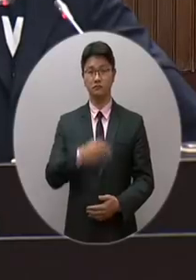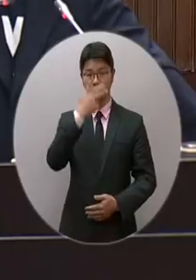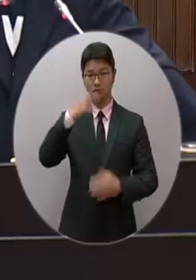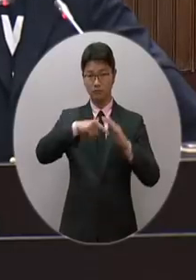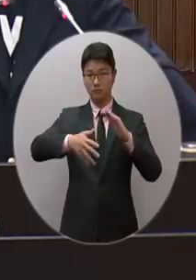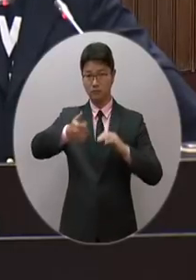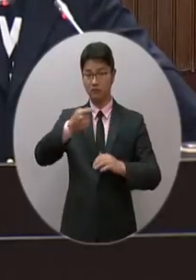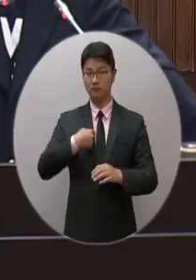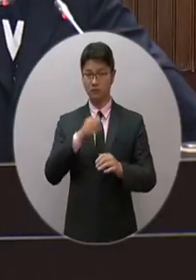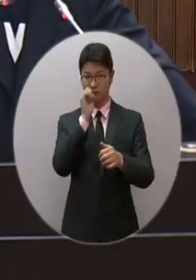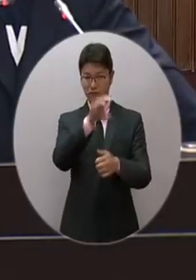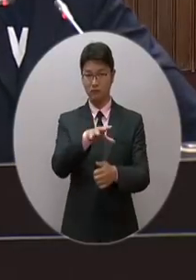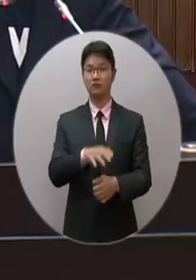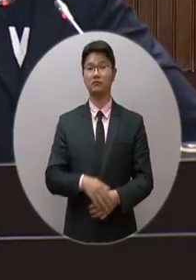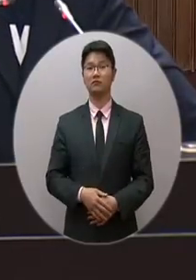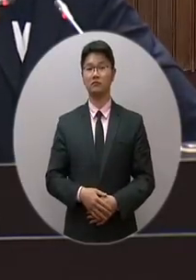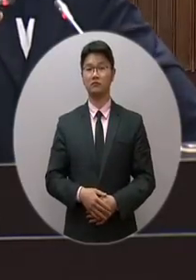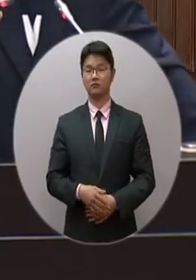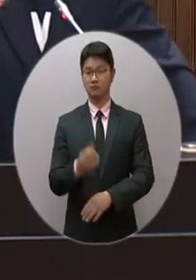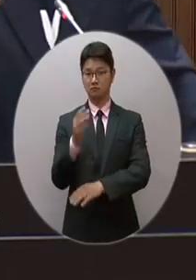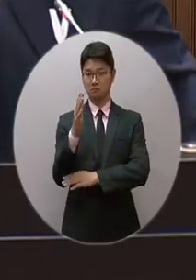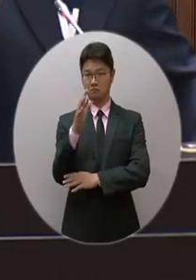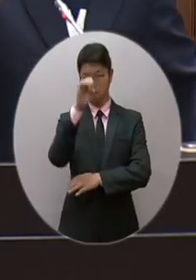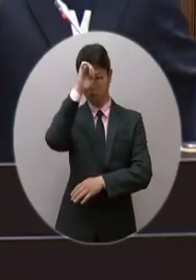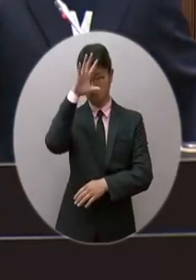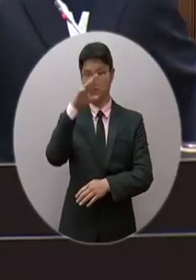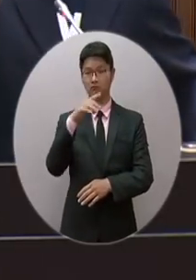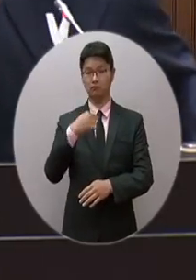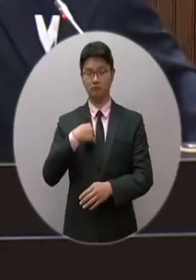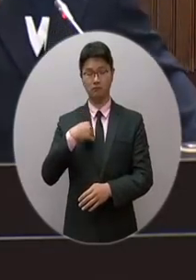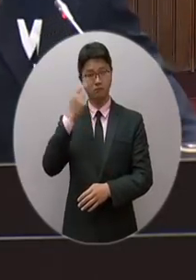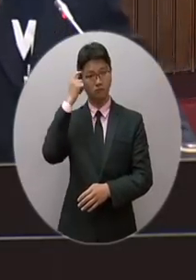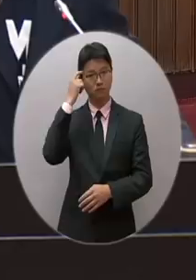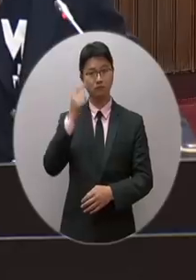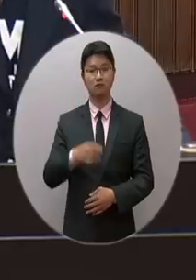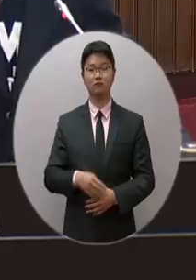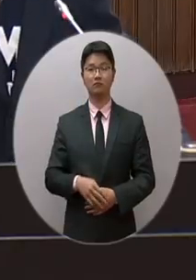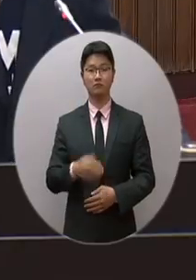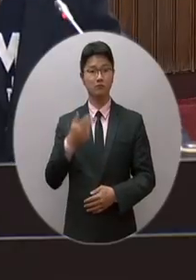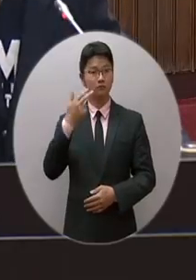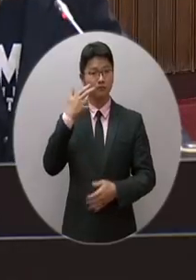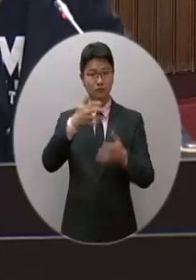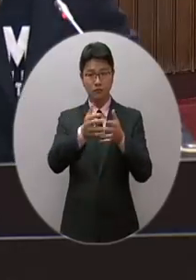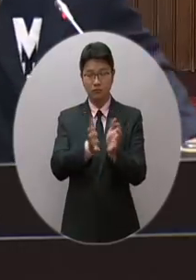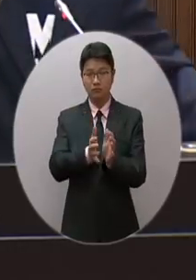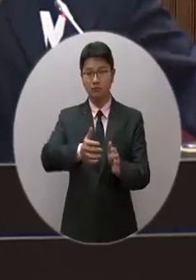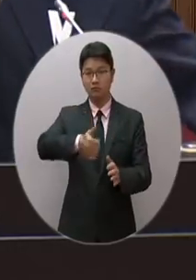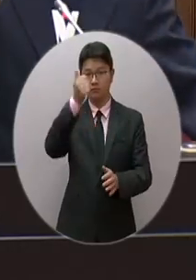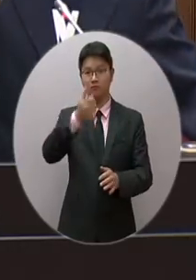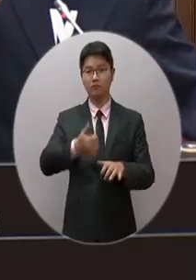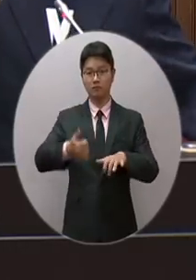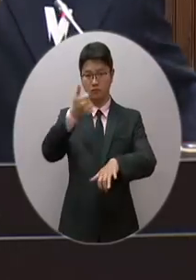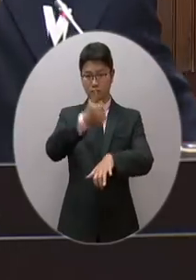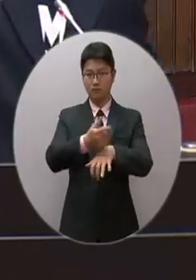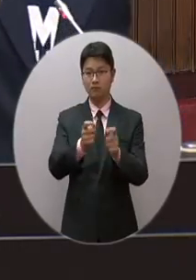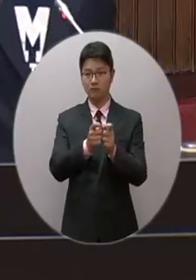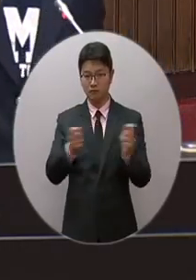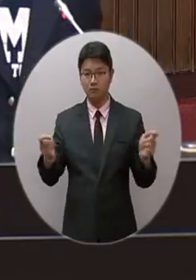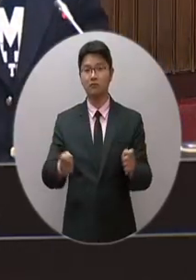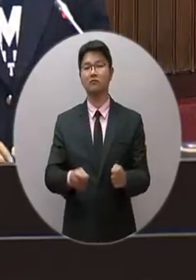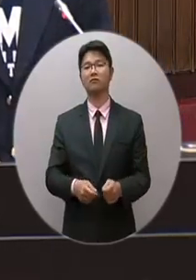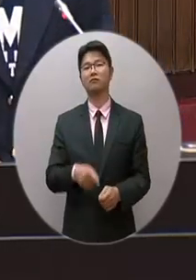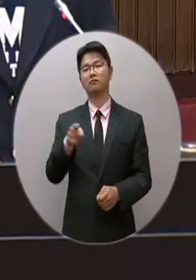告诉你啊， 是 从政党的角度， 是， 我们希望潘文忠待越久越好，一直靠